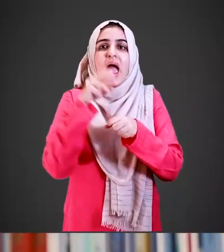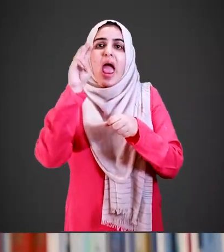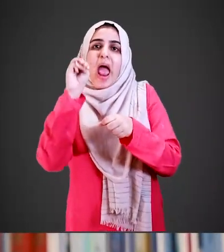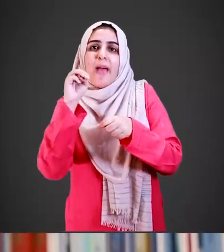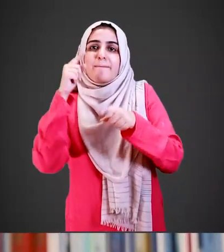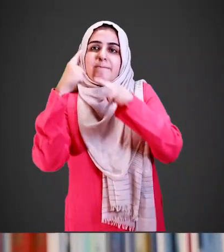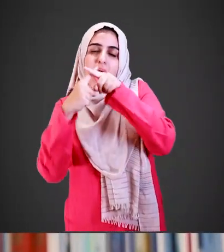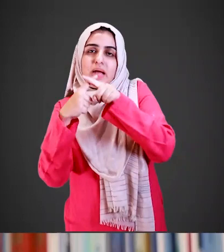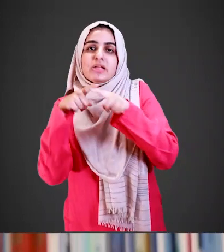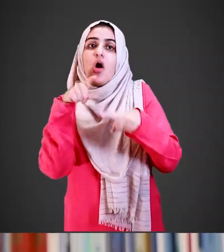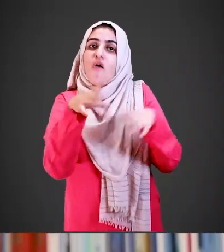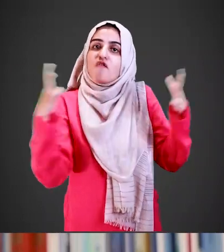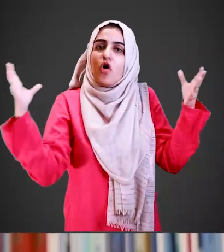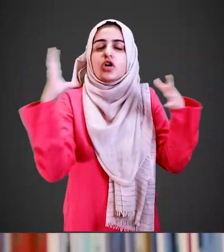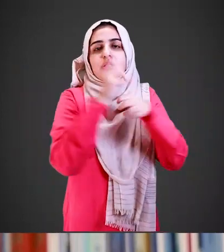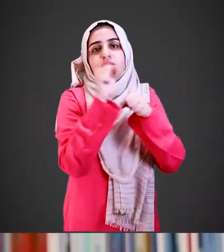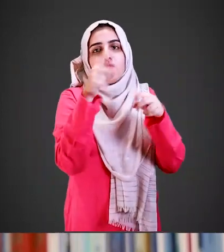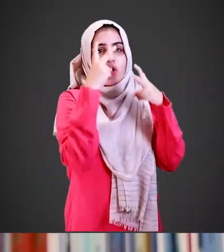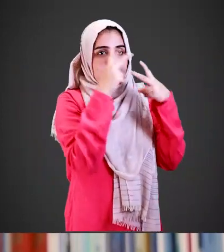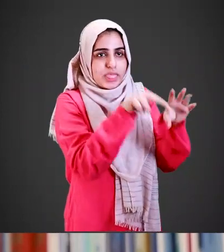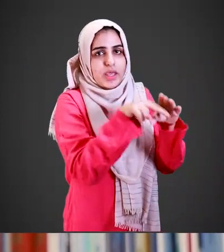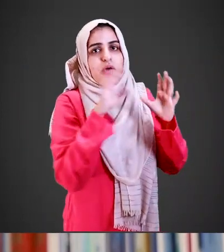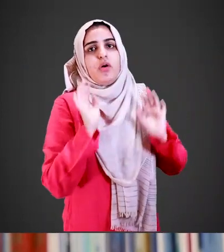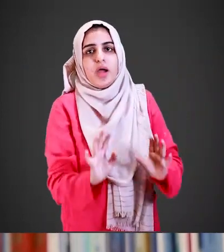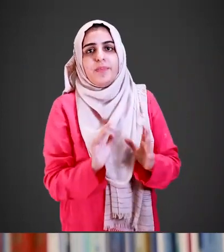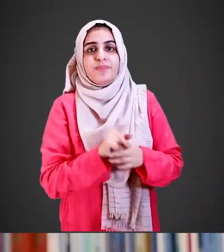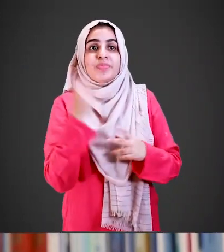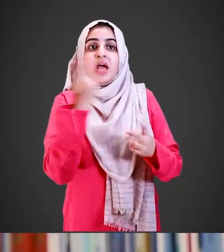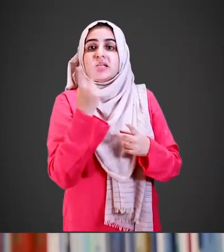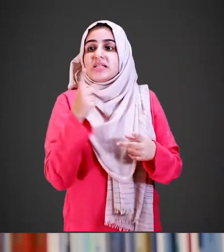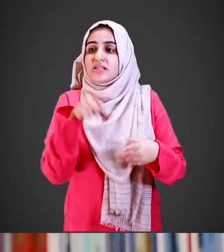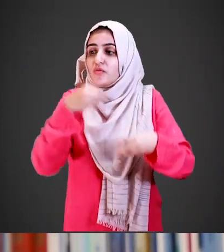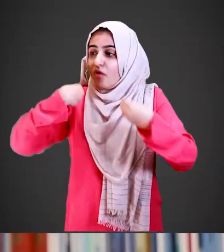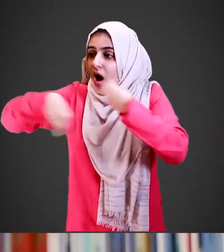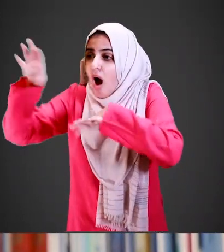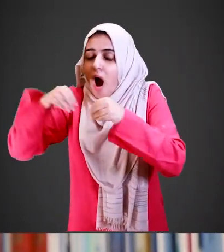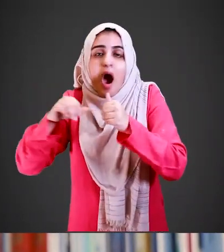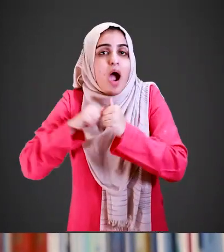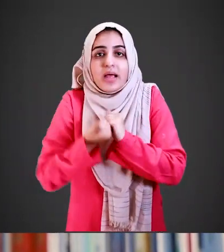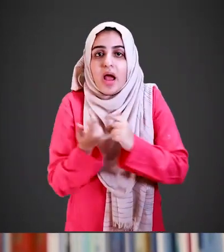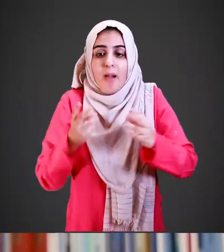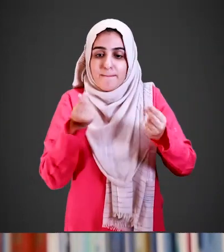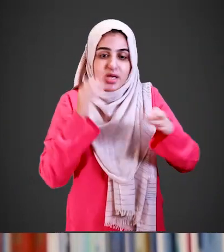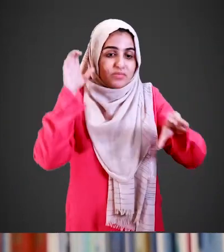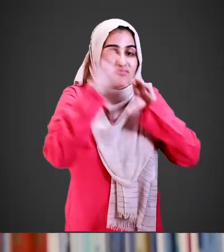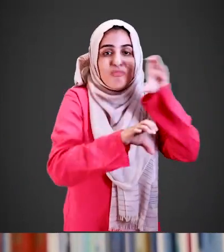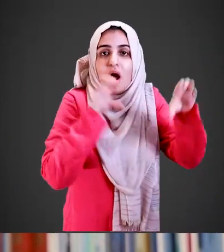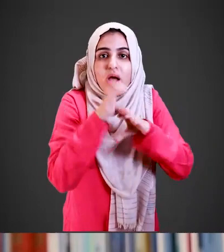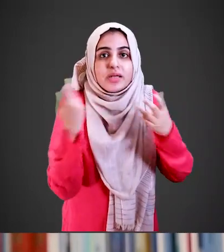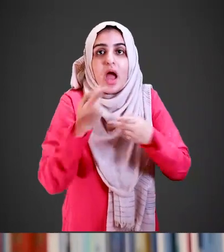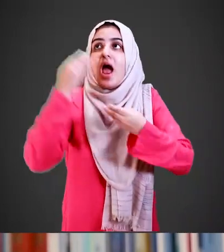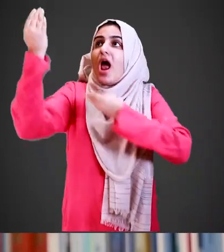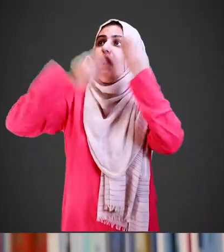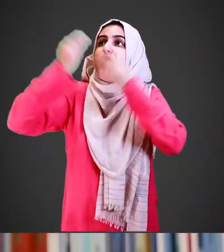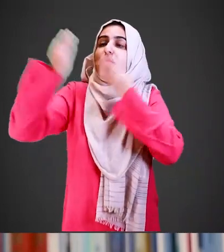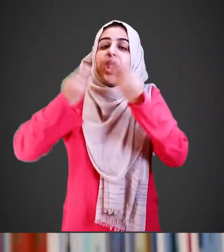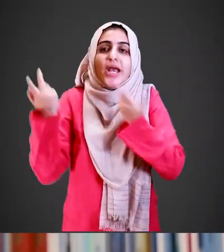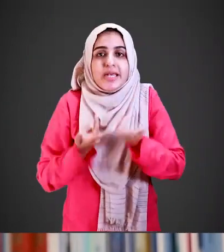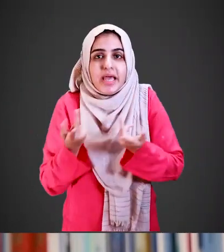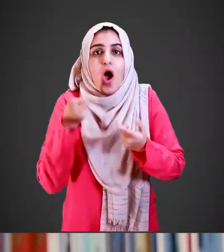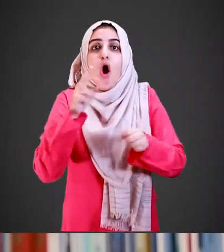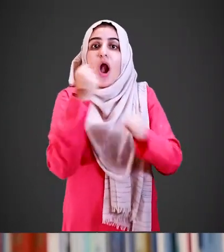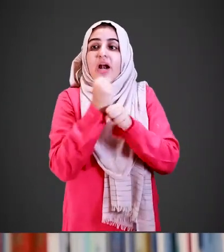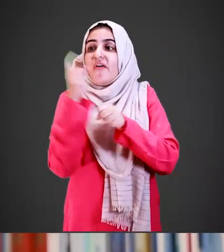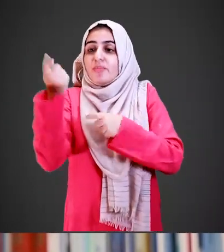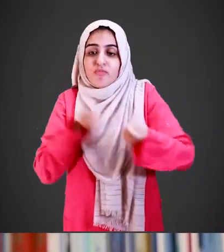C+I+G+X-M, यानी ये इसको डील करती है। ओवरऑल इकोनॉमी में कितनी कंजम्पशन है, खपत है, कितनी इन्वेस्टमेंट है, टोटल ट्रेड कितनी है,